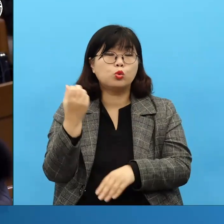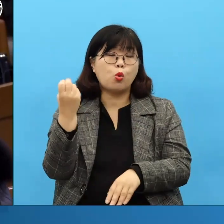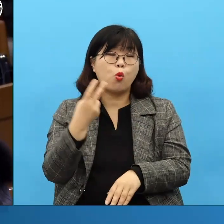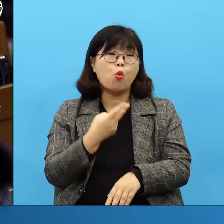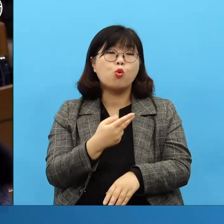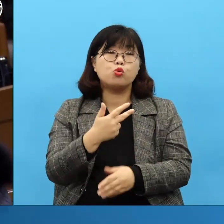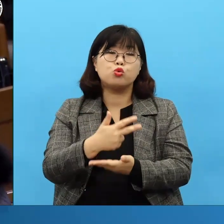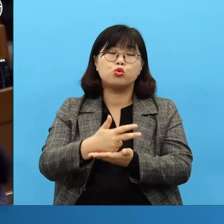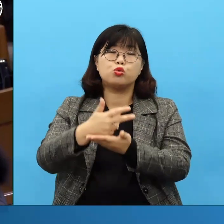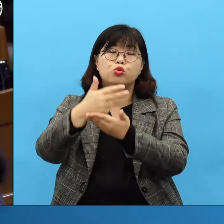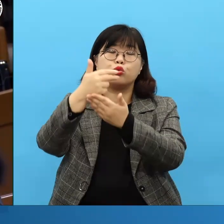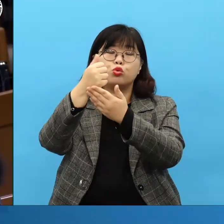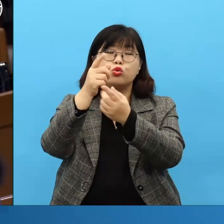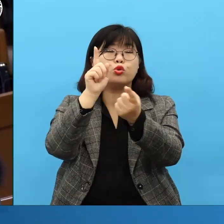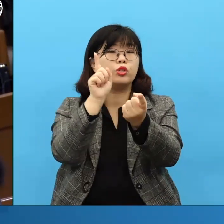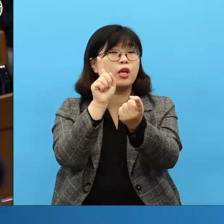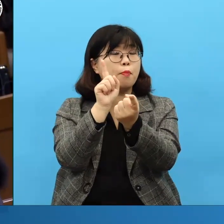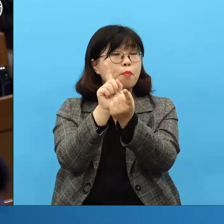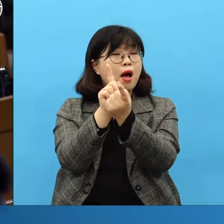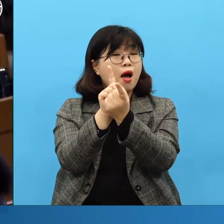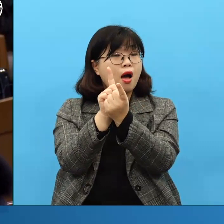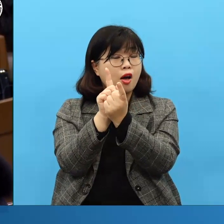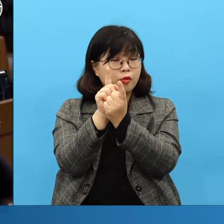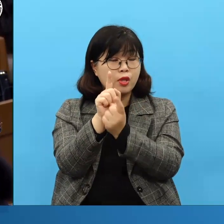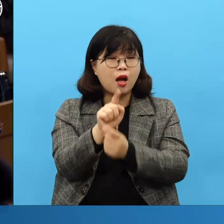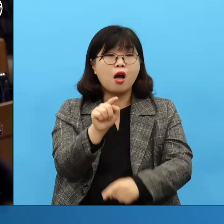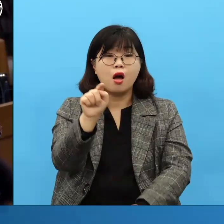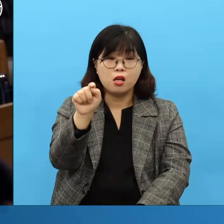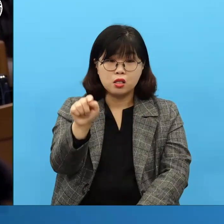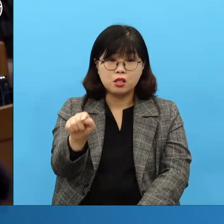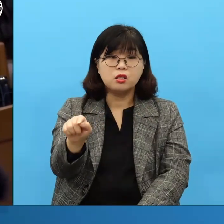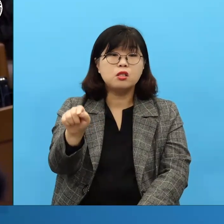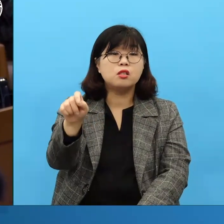또 주님 만날